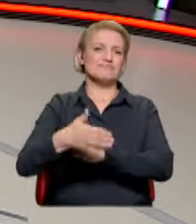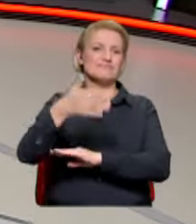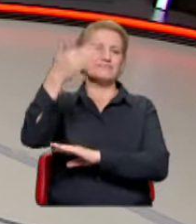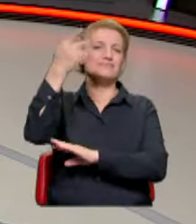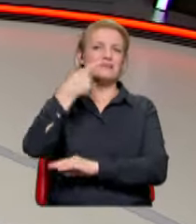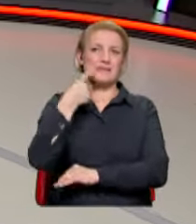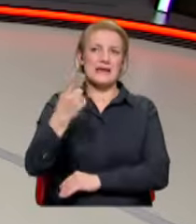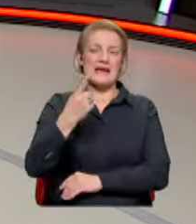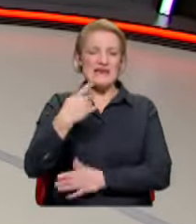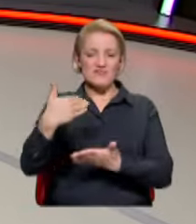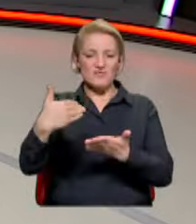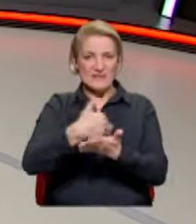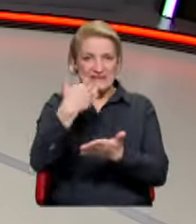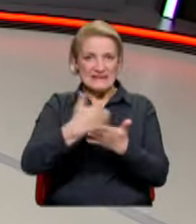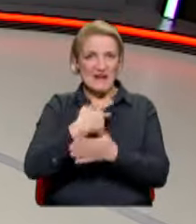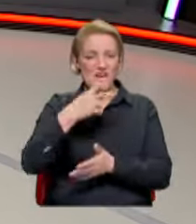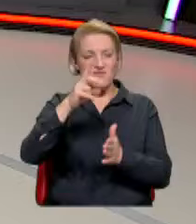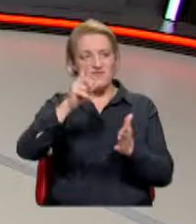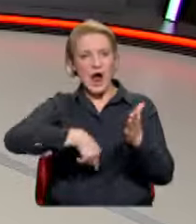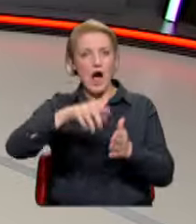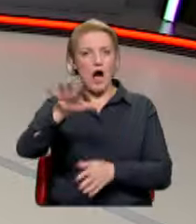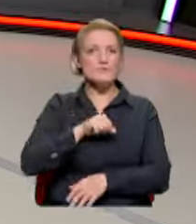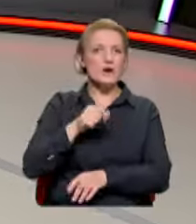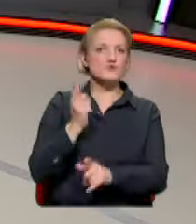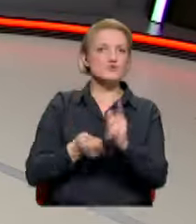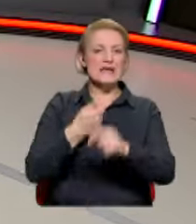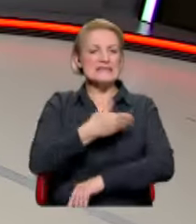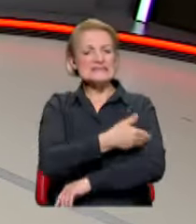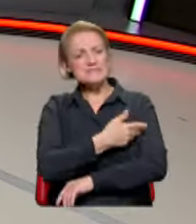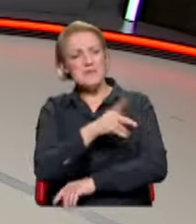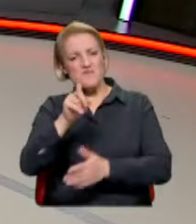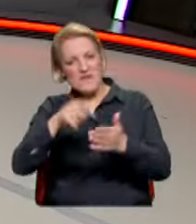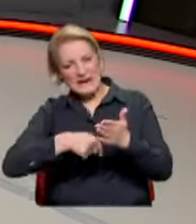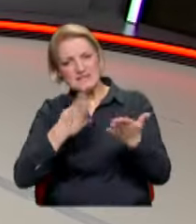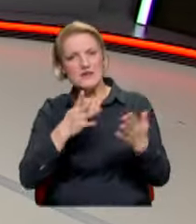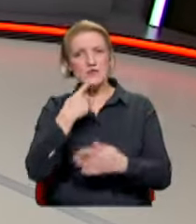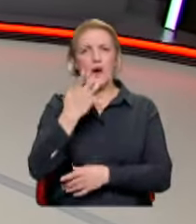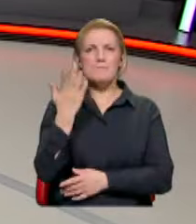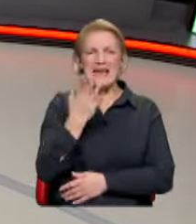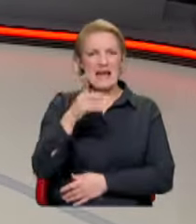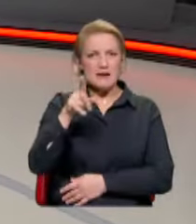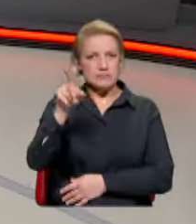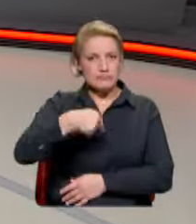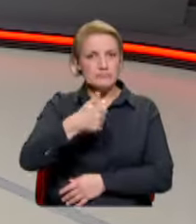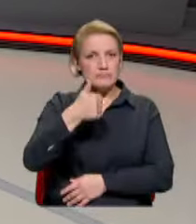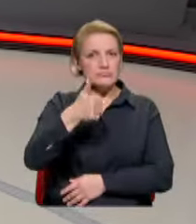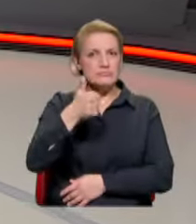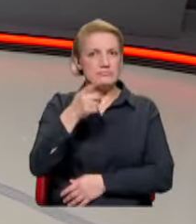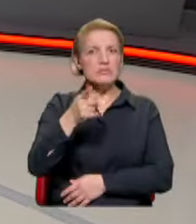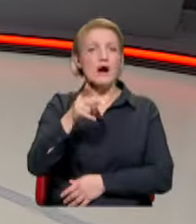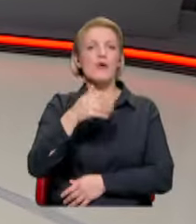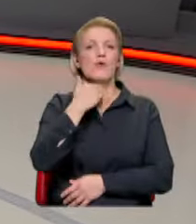limitinden vergi almaya çalışıyorlar hizmet vergisi filan Bir şeyler diyorlar peki alınır mı